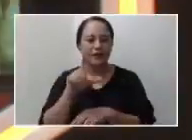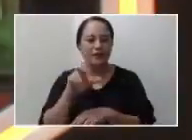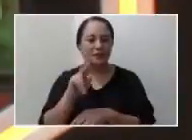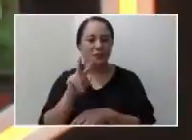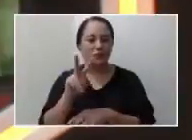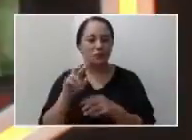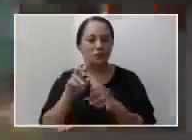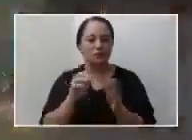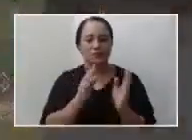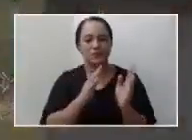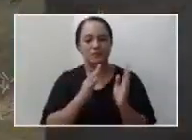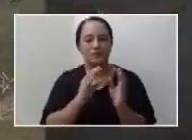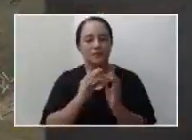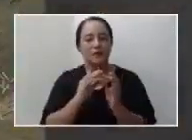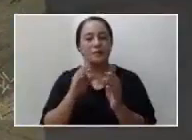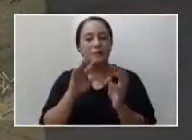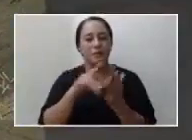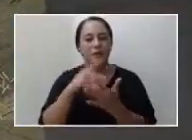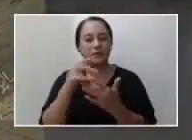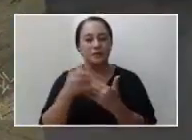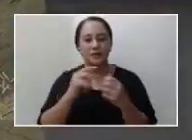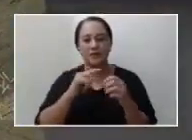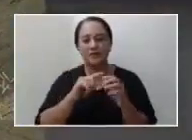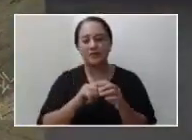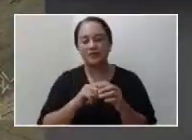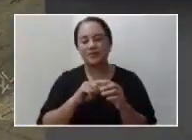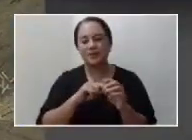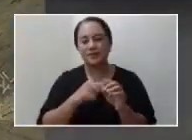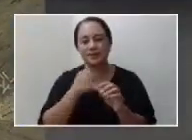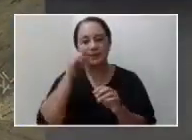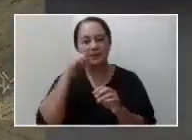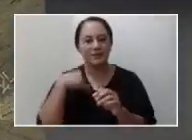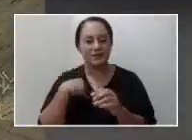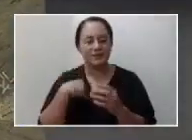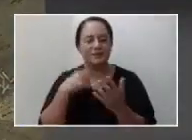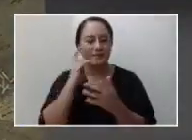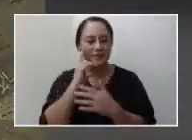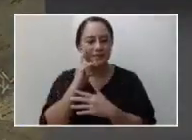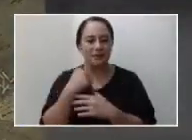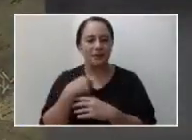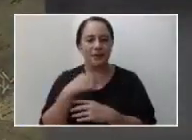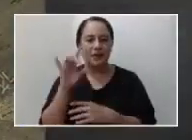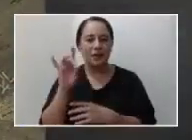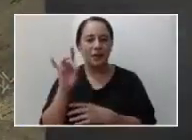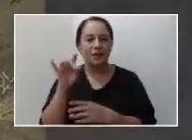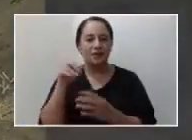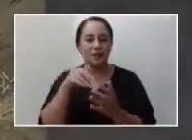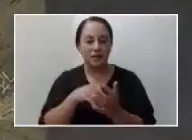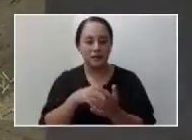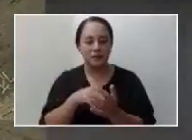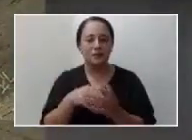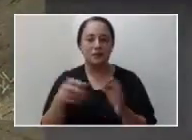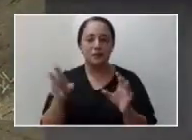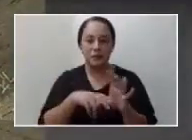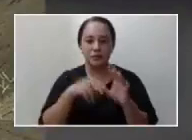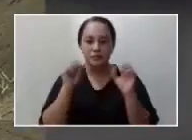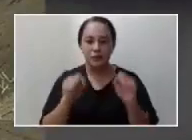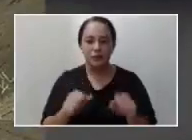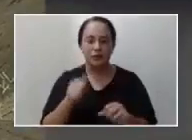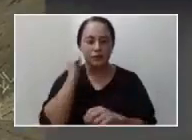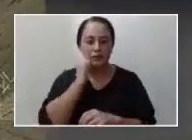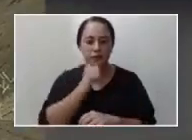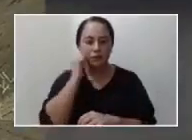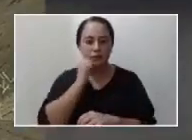nito. Tinatayang aabot sa 1 kilometro ang taas ng ibinugang abo ng vulkan. Agad namang ikinasa sa mga bayan ng Agoncillo at